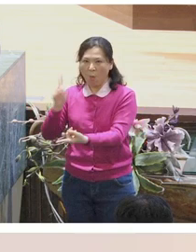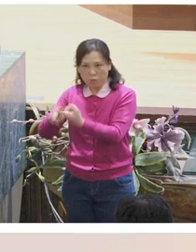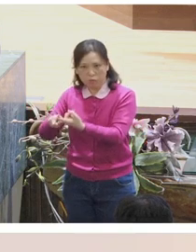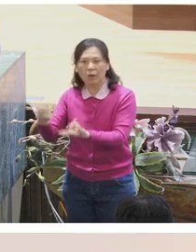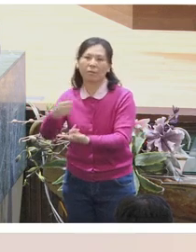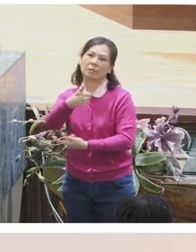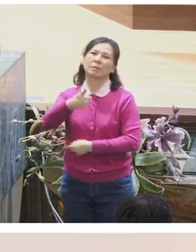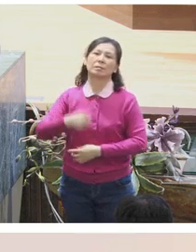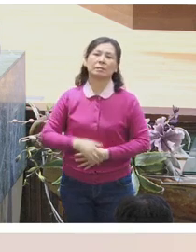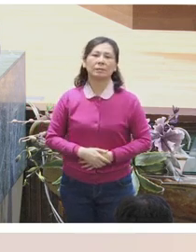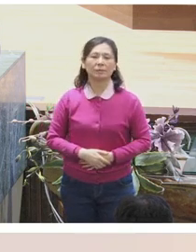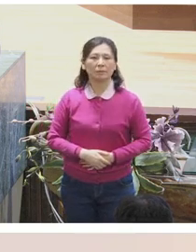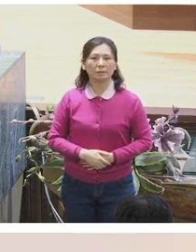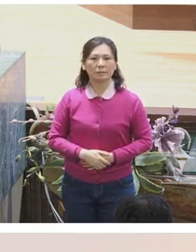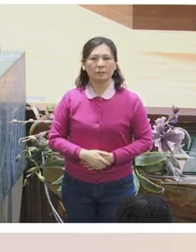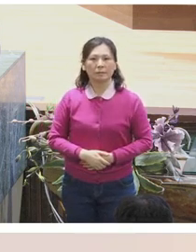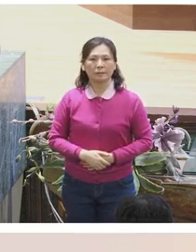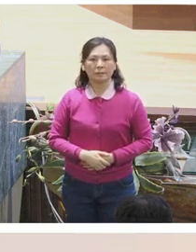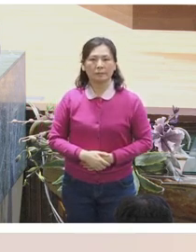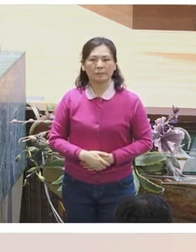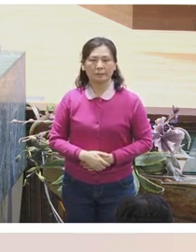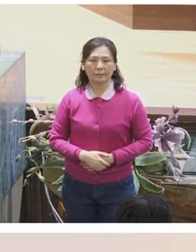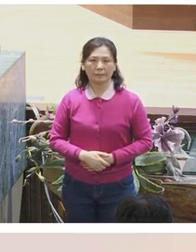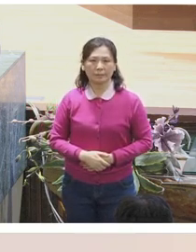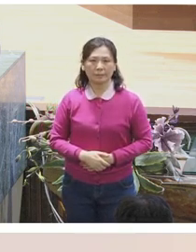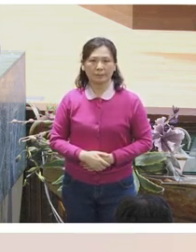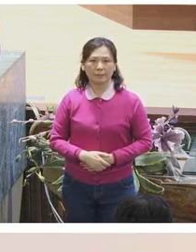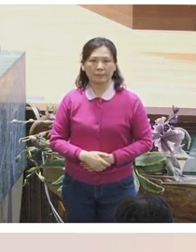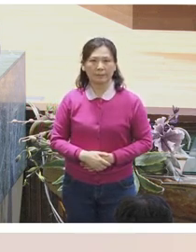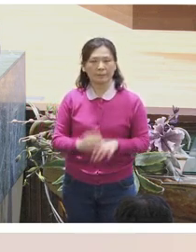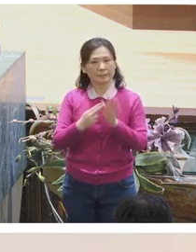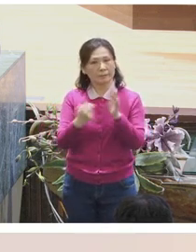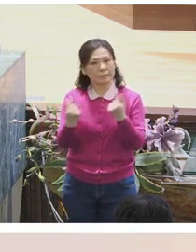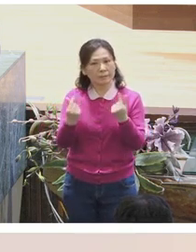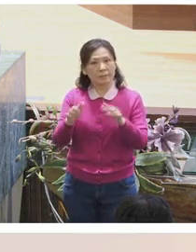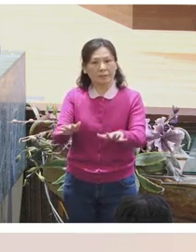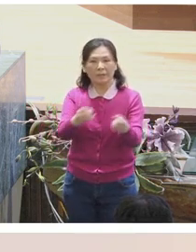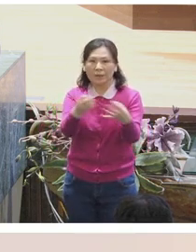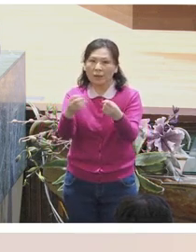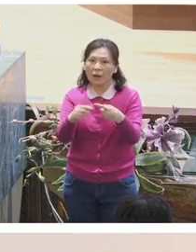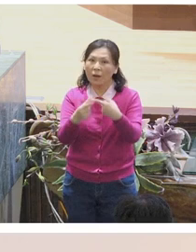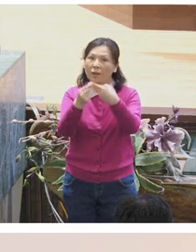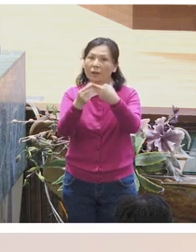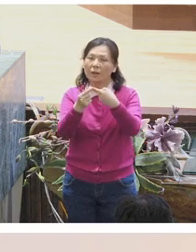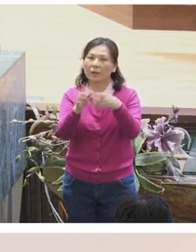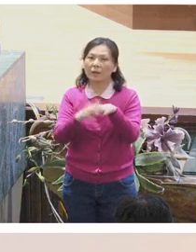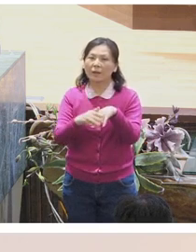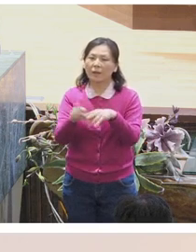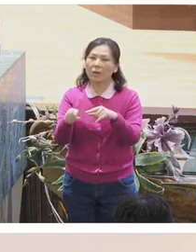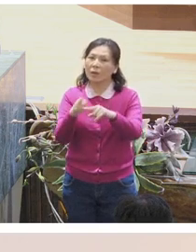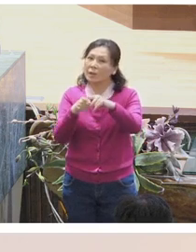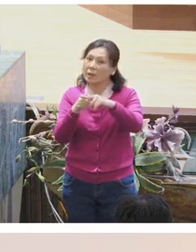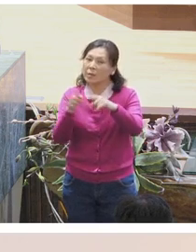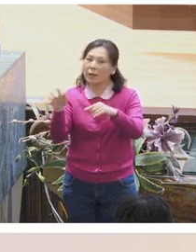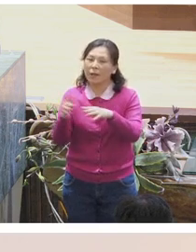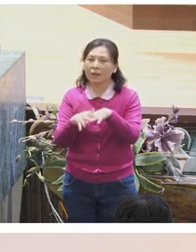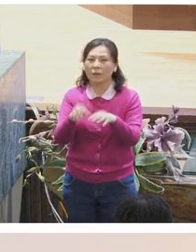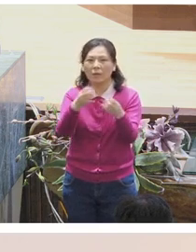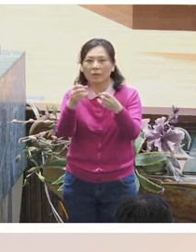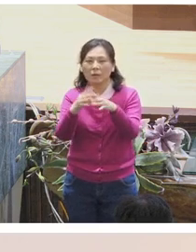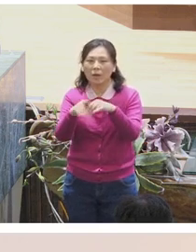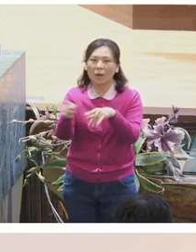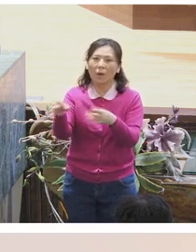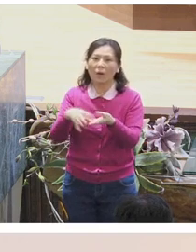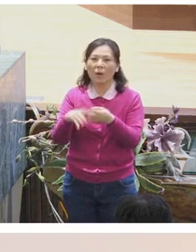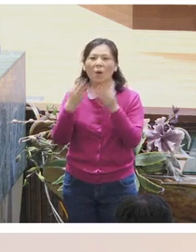好，那可能就是比如说我们今天讨论的第一题，或者是中间有讨论一个小辩论，就是政府可